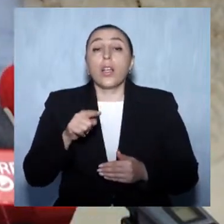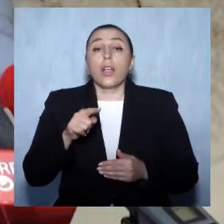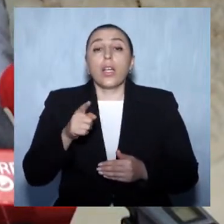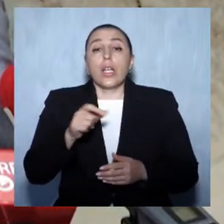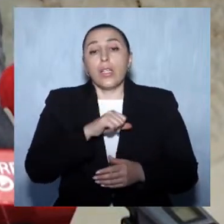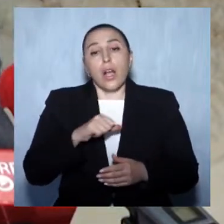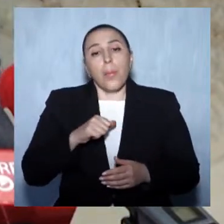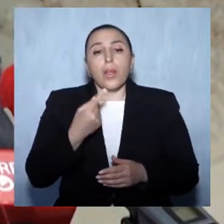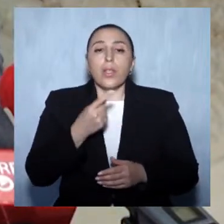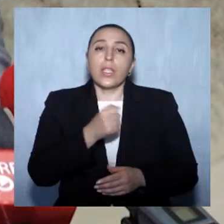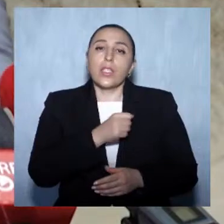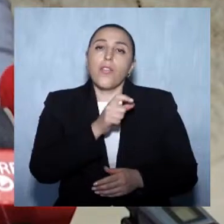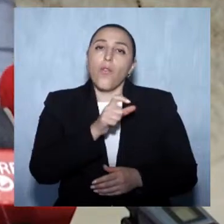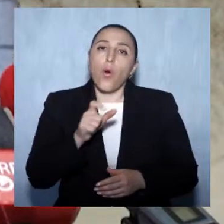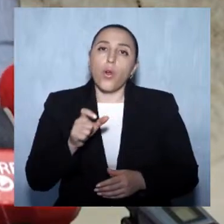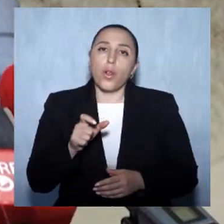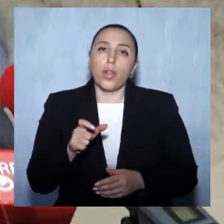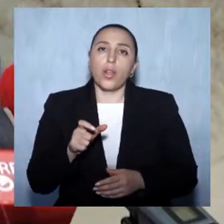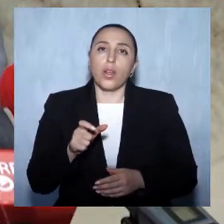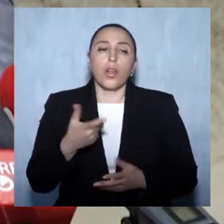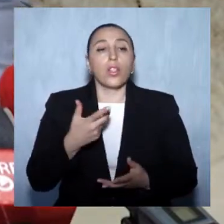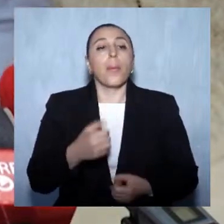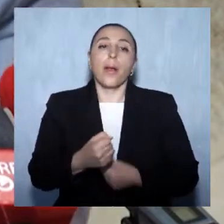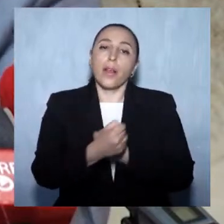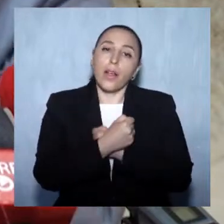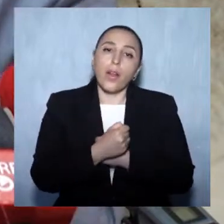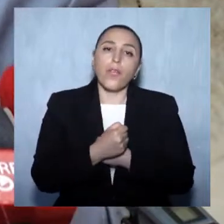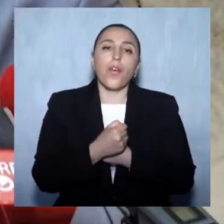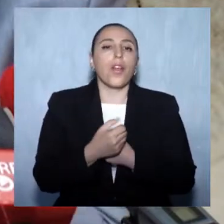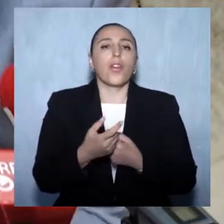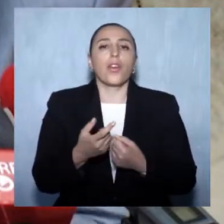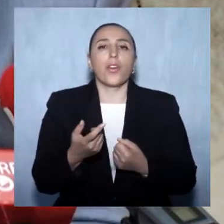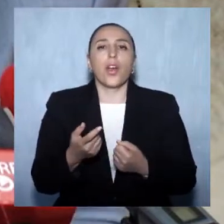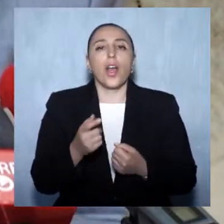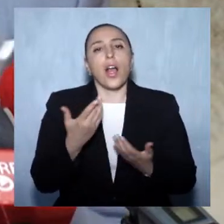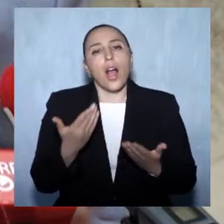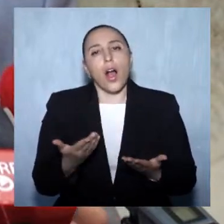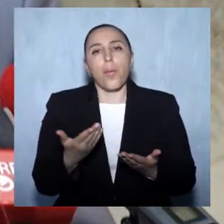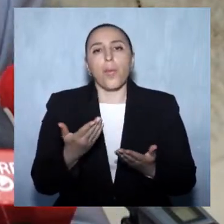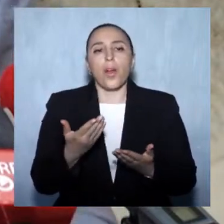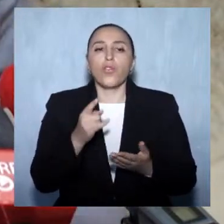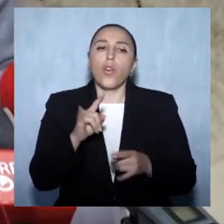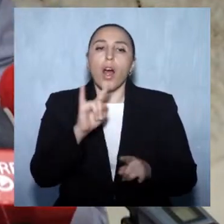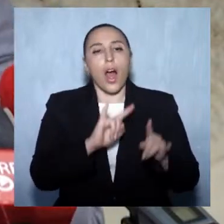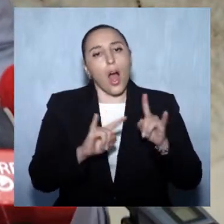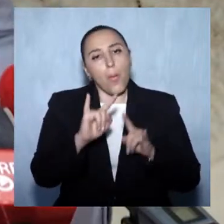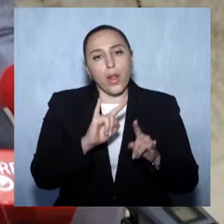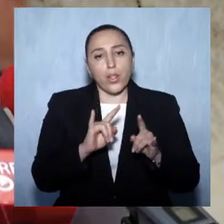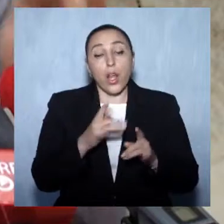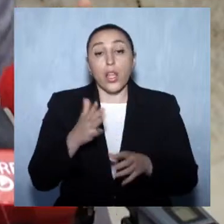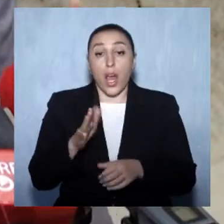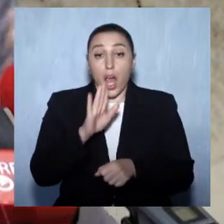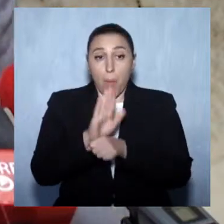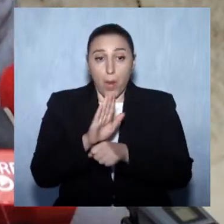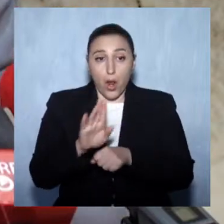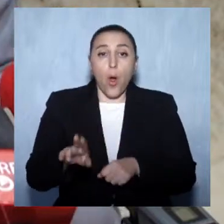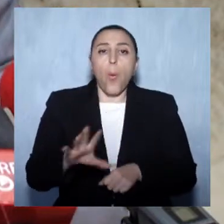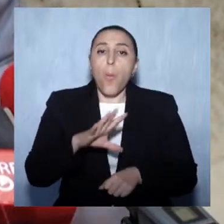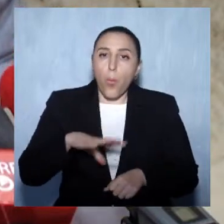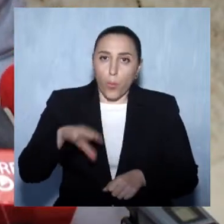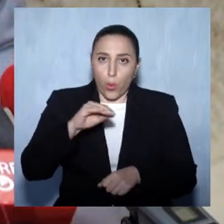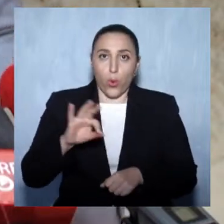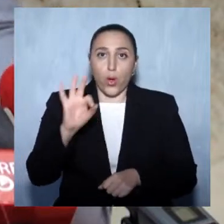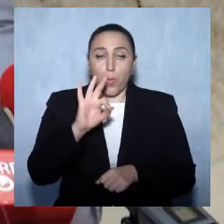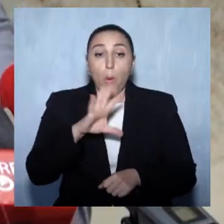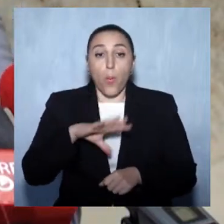գնար ամեն զինվորի գրկեր, փաթաթվեր կամ տենց ինչ որ համոզելով բերեր, հրամանը բոլորի համար է,